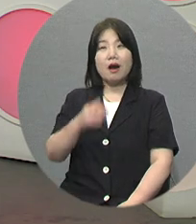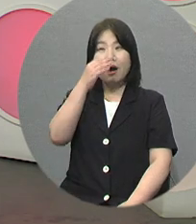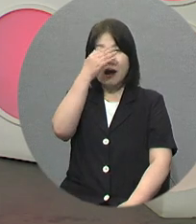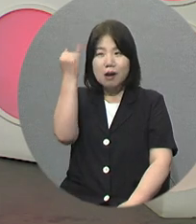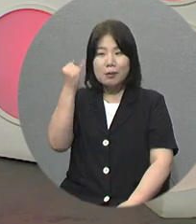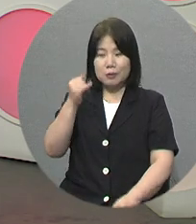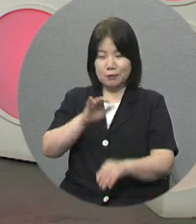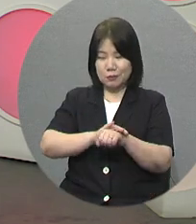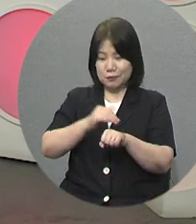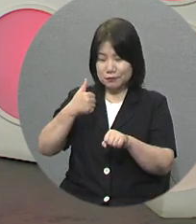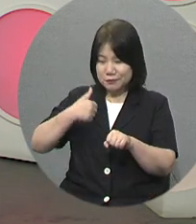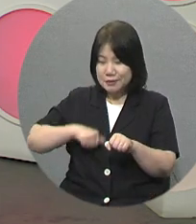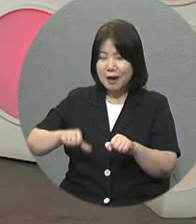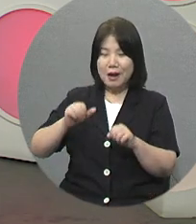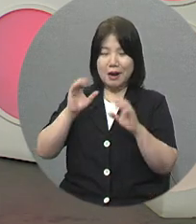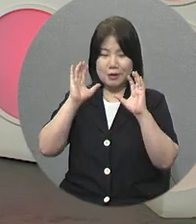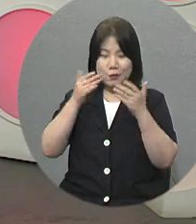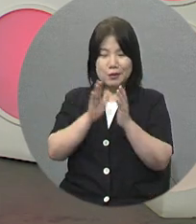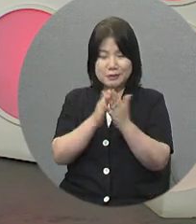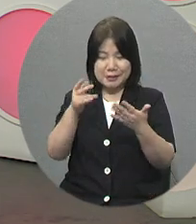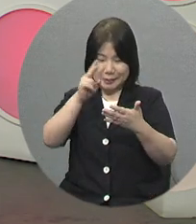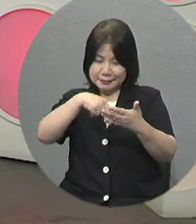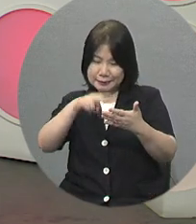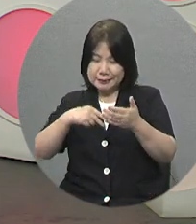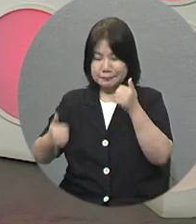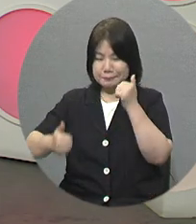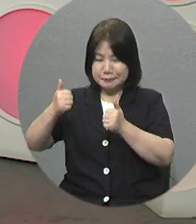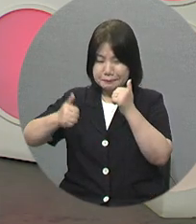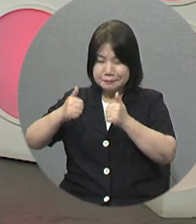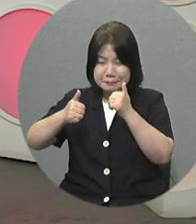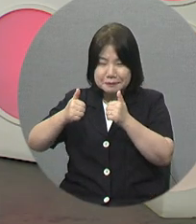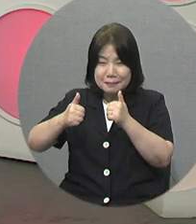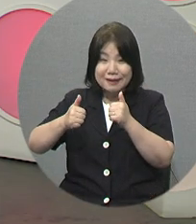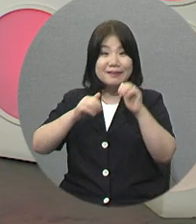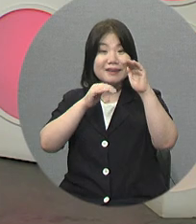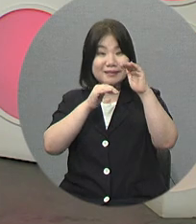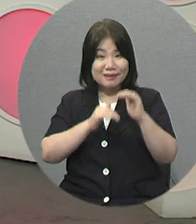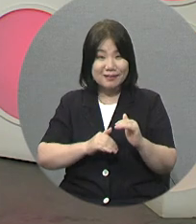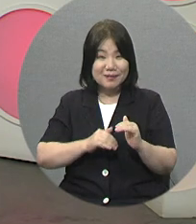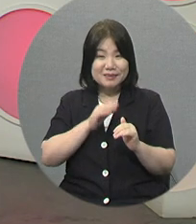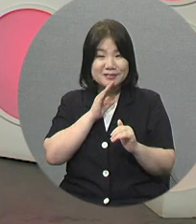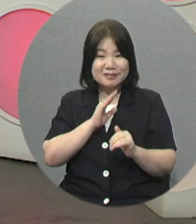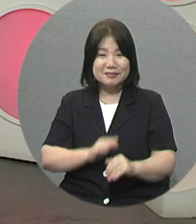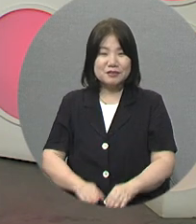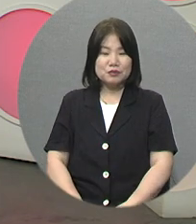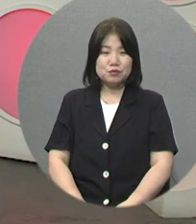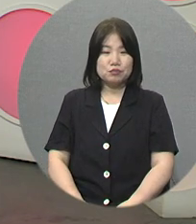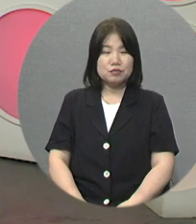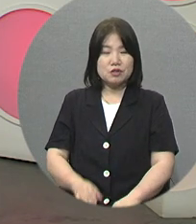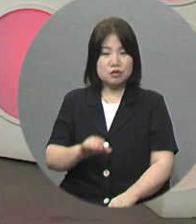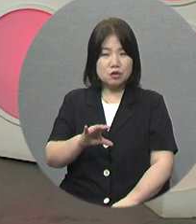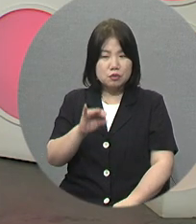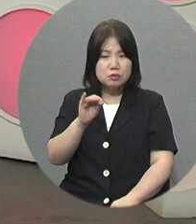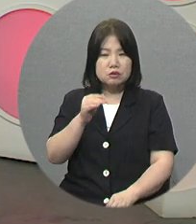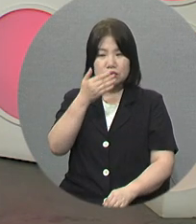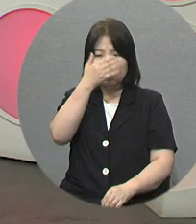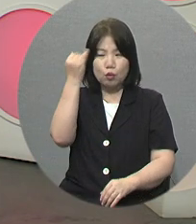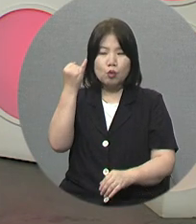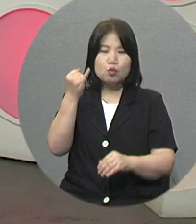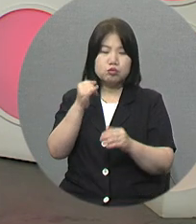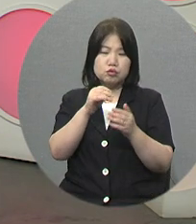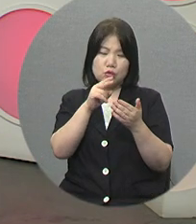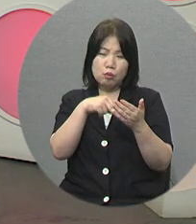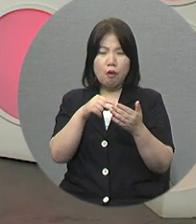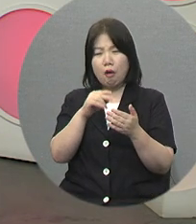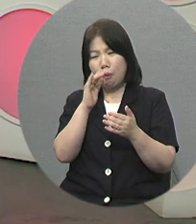할머니와 손자가 동화책 읽기를 시합을 벌렸다는 거잖아요, 이게. 그러니까 처음에는 할머니가 모르니까